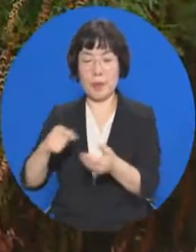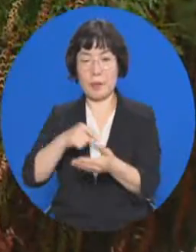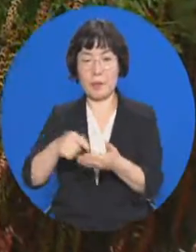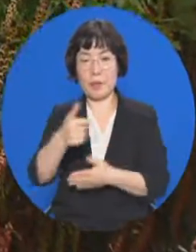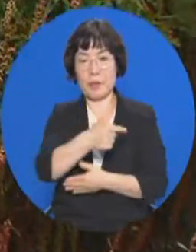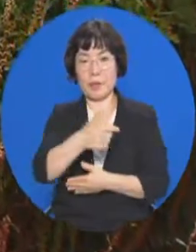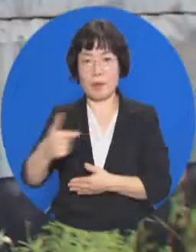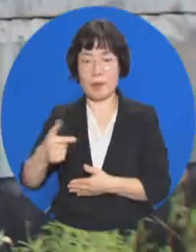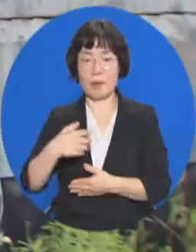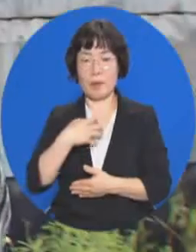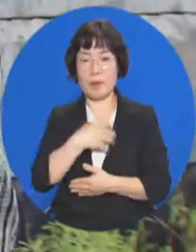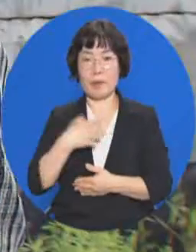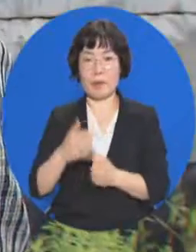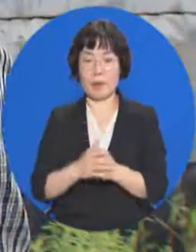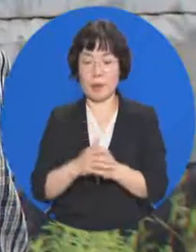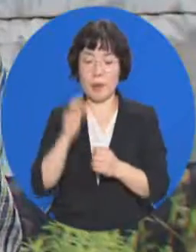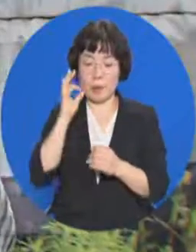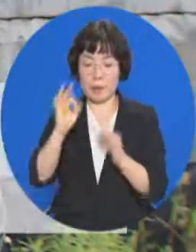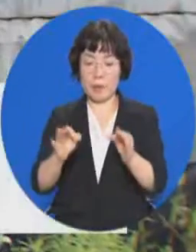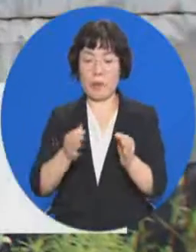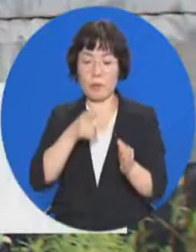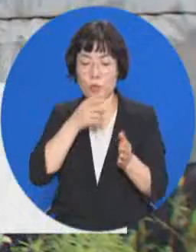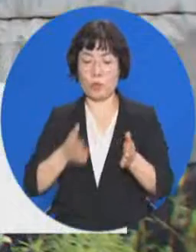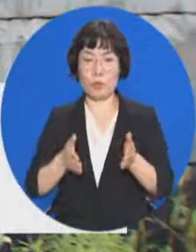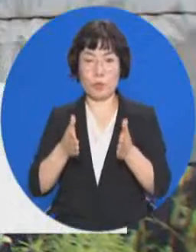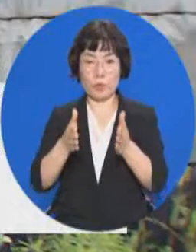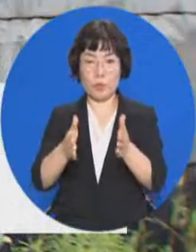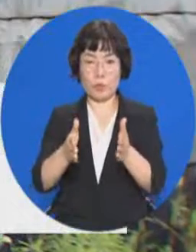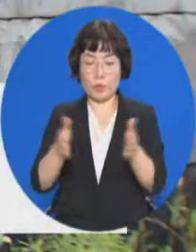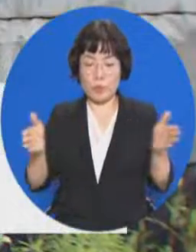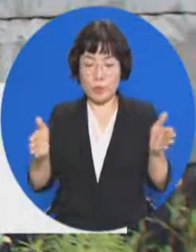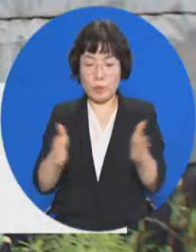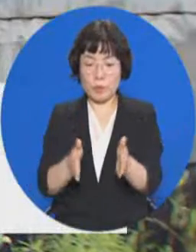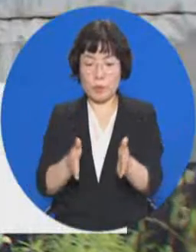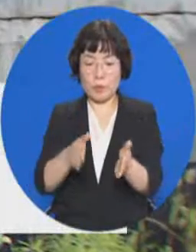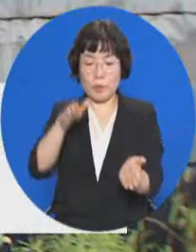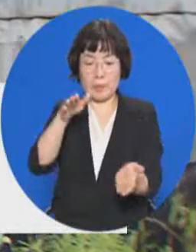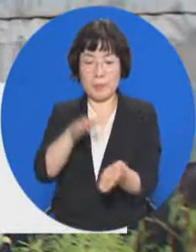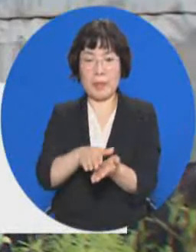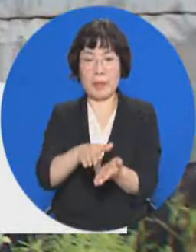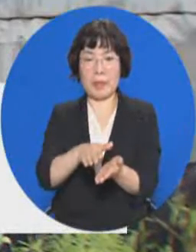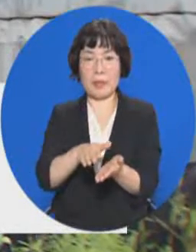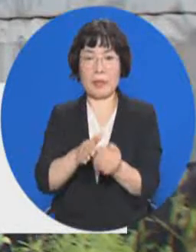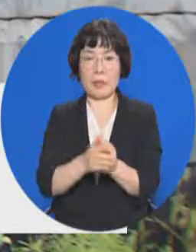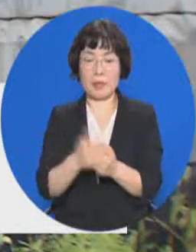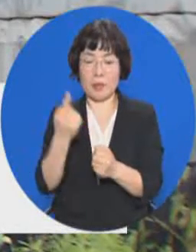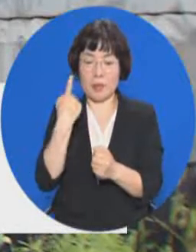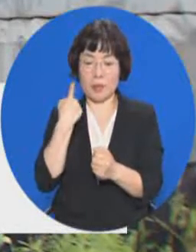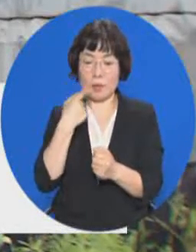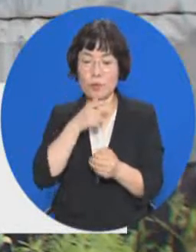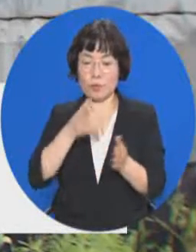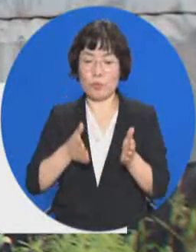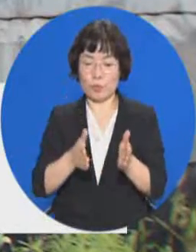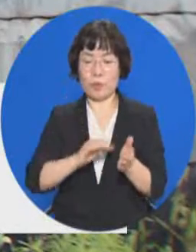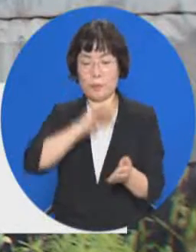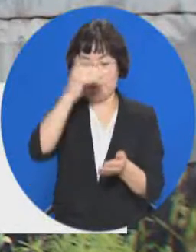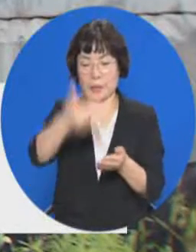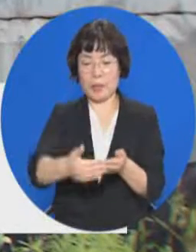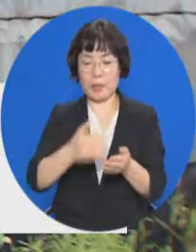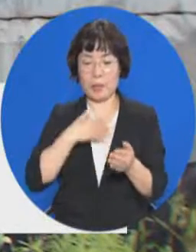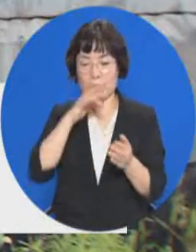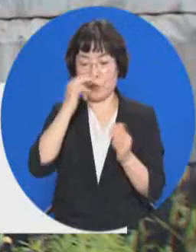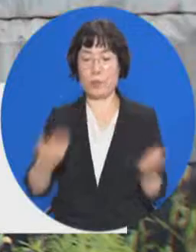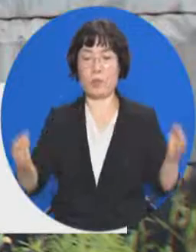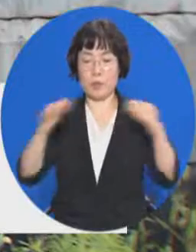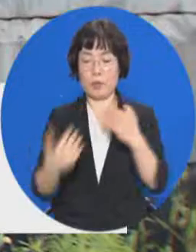커졌다고 하소연합니다. 여기 보면 이게 수로가 이게 굉장히 적고 이게 낮아요. 그래서 어저께 이 수로가 넘어가지고